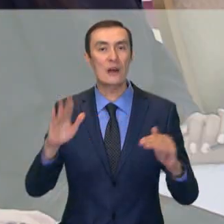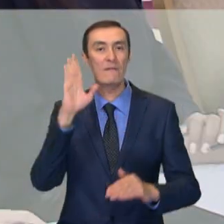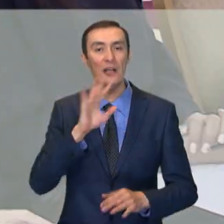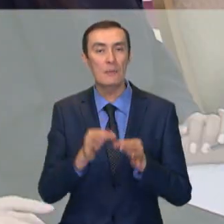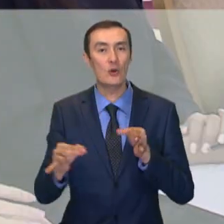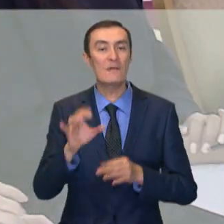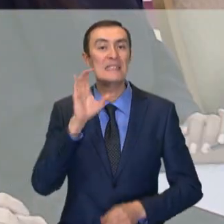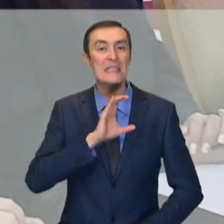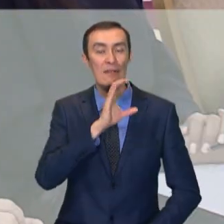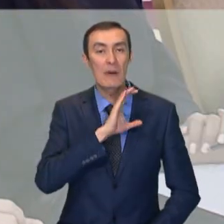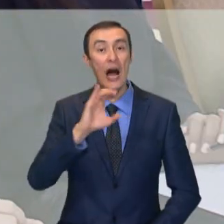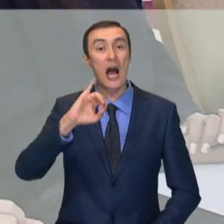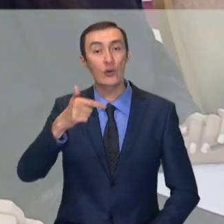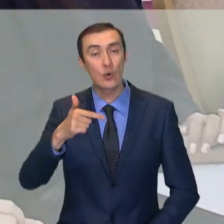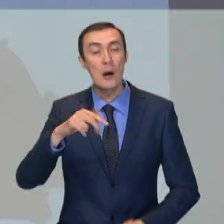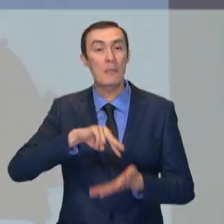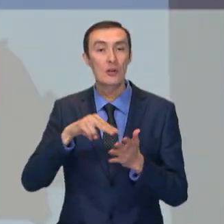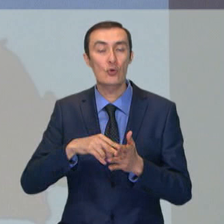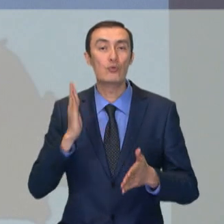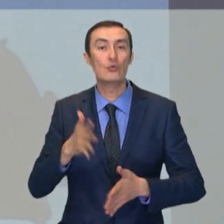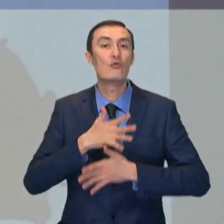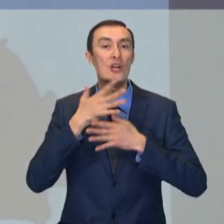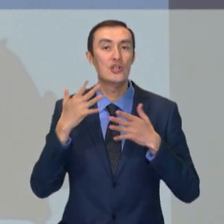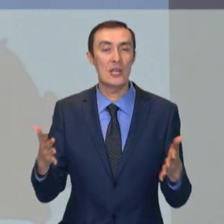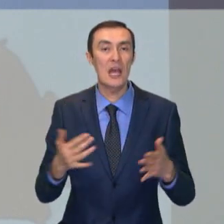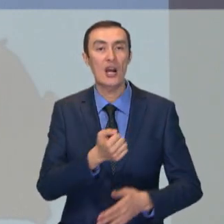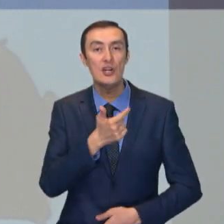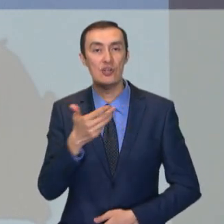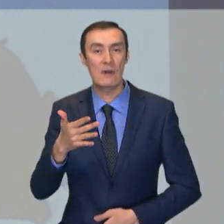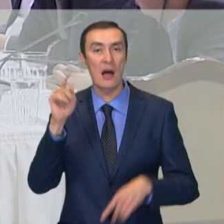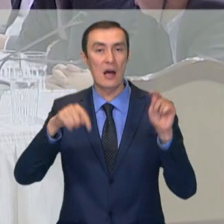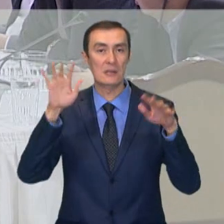водоемах севера, а на юге прогнозируют увеличение количества осадков.